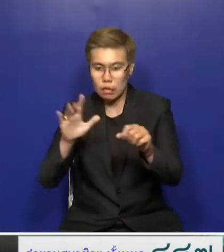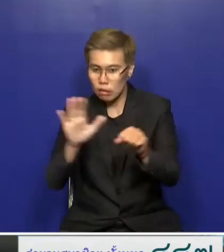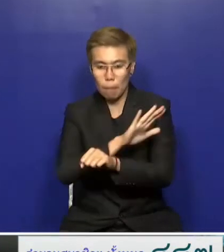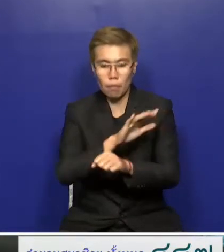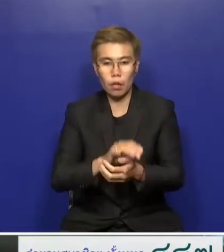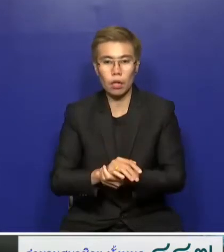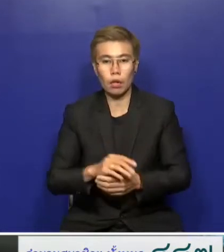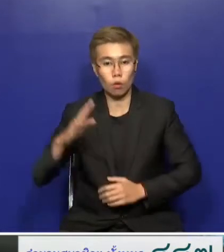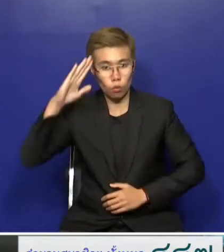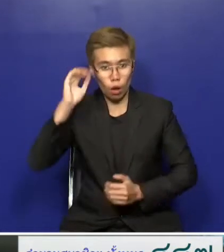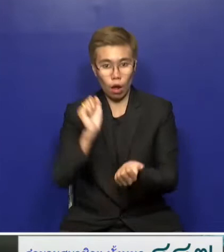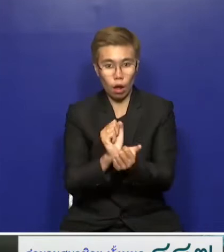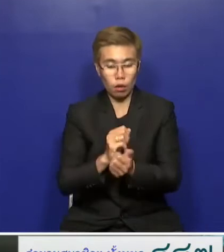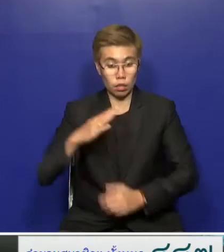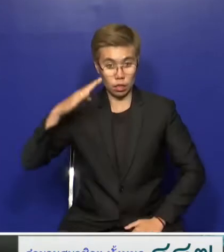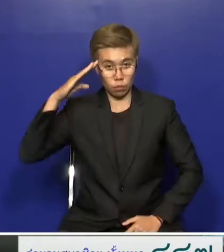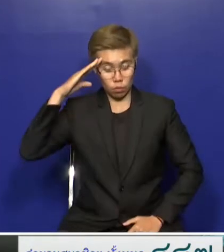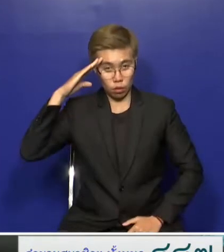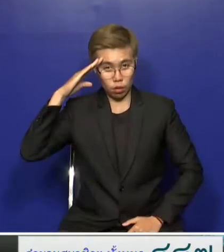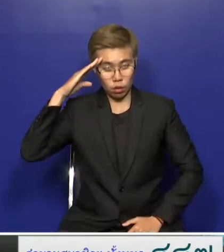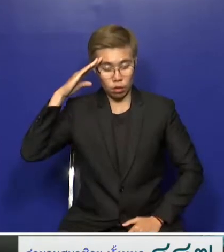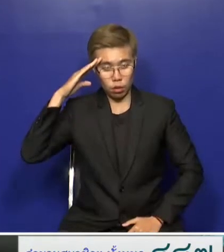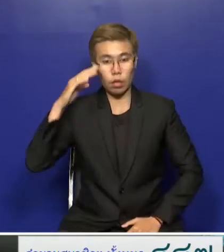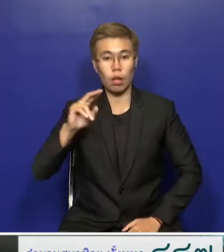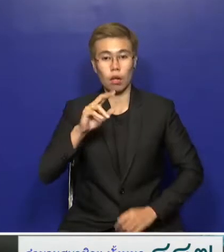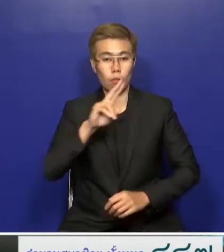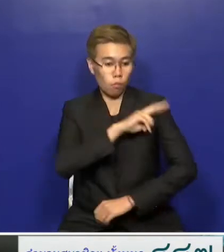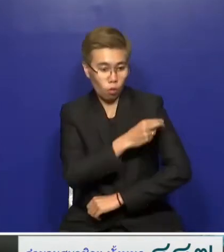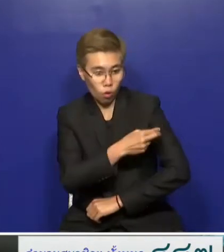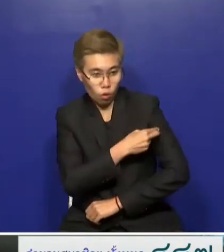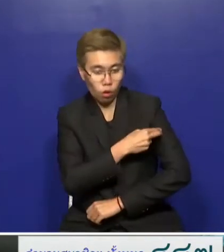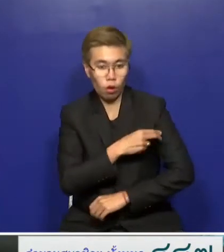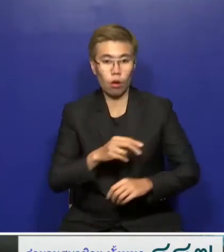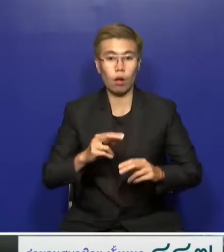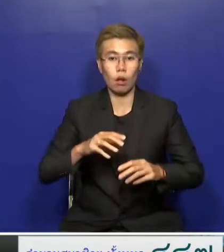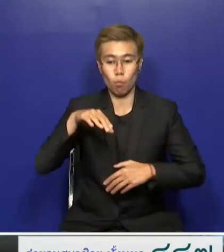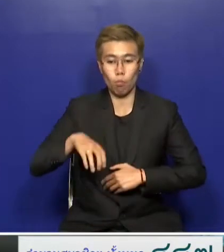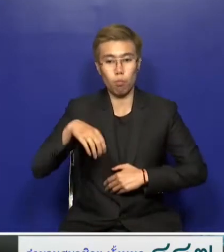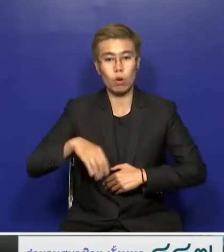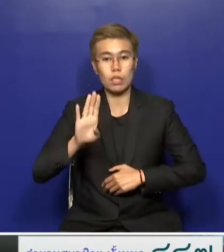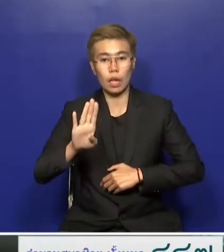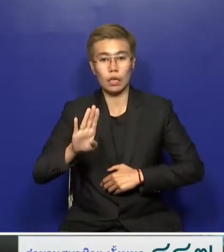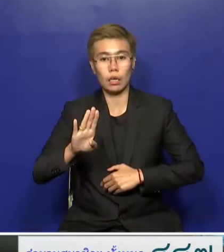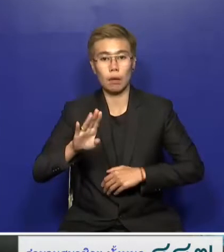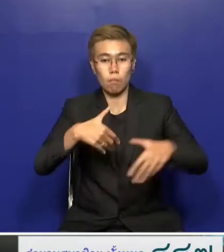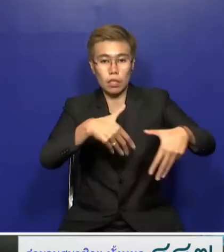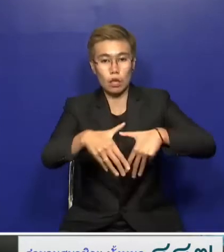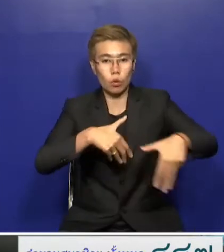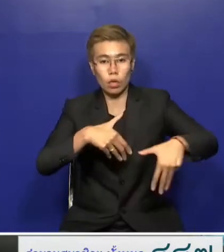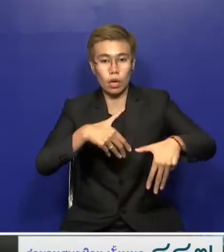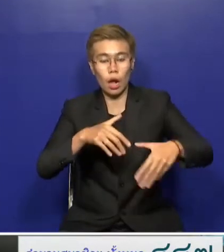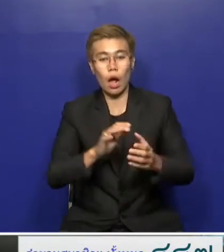ำรวจนะครับสาธารณสุขเอกชนแม้กระทั่งประชาชนของจังหวัดตากโดยเฉพาะ5อำเภอชาย